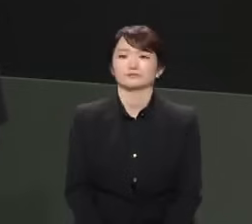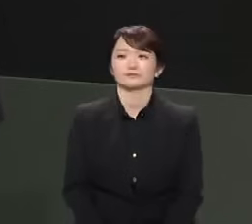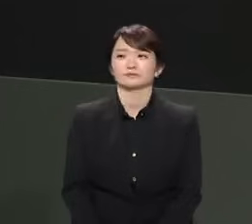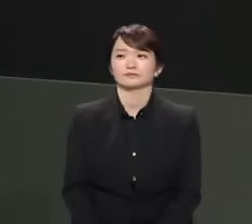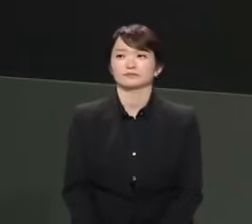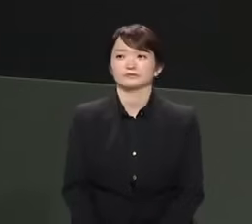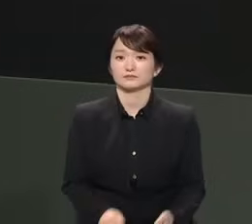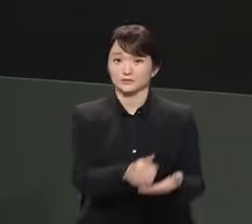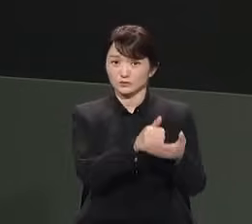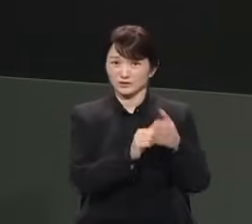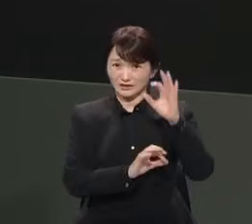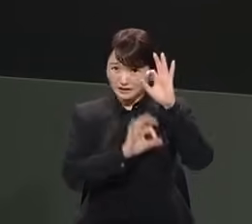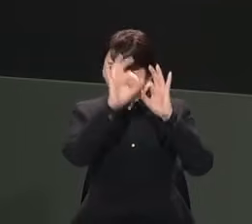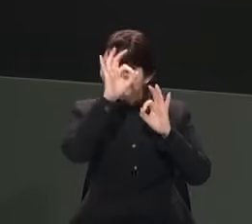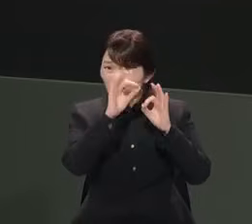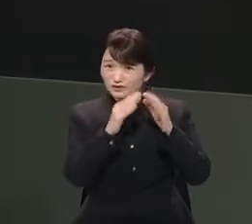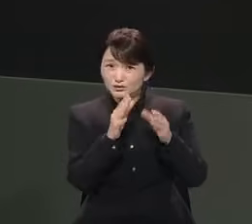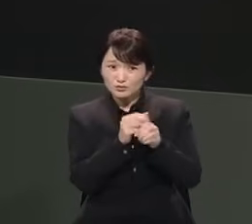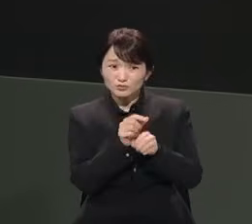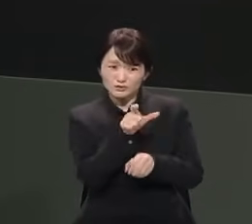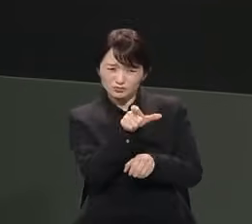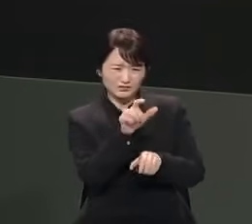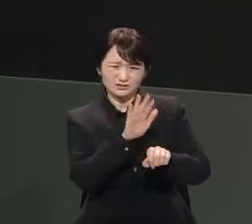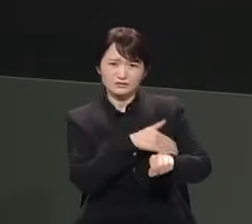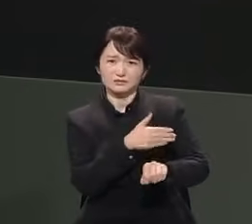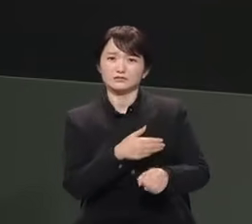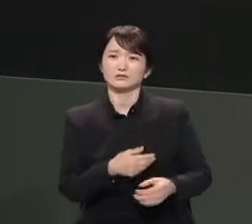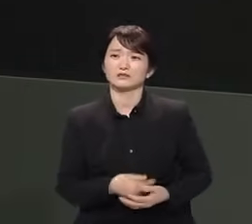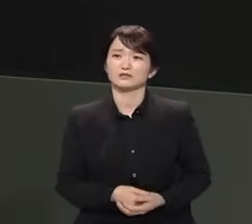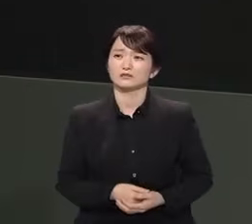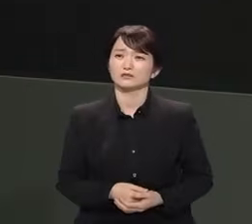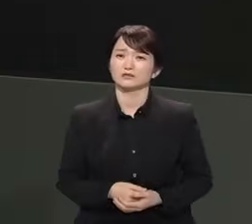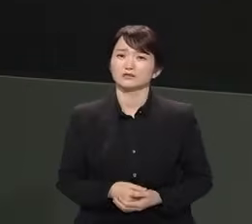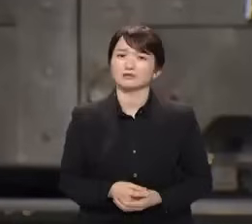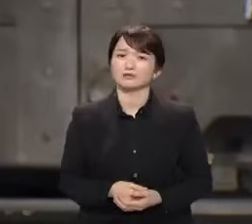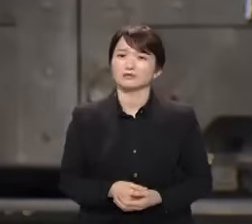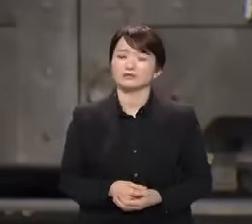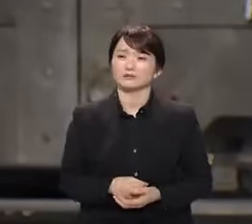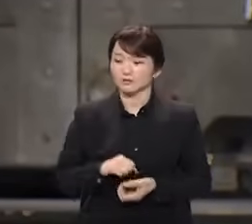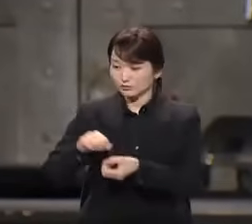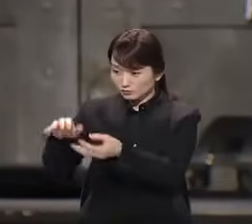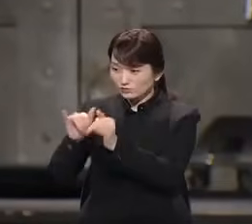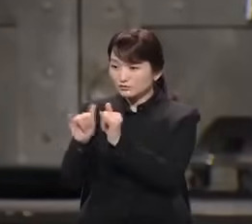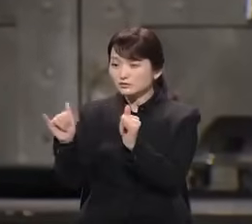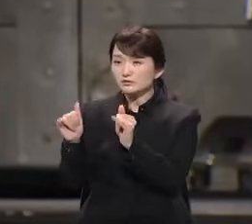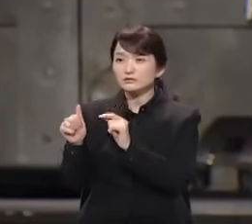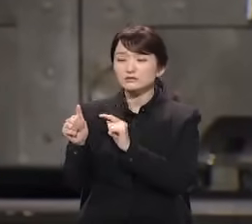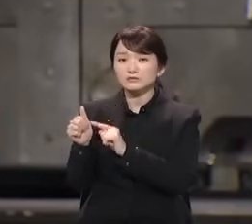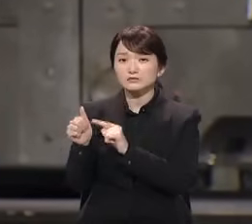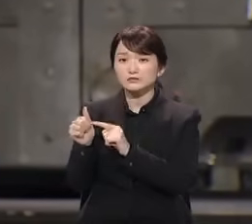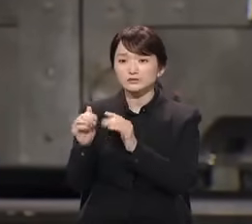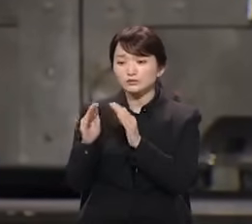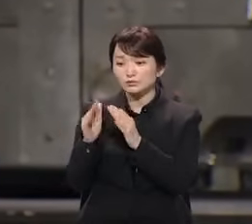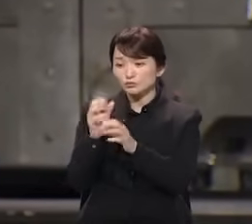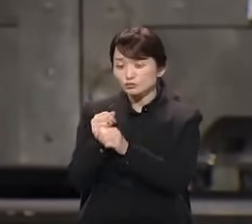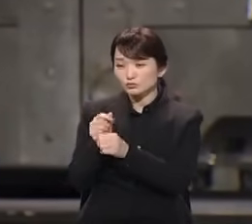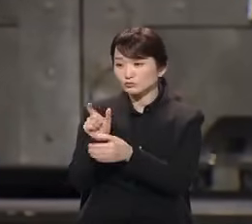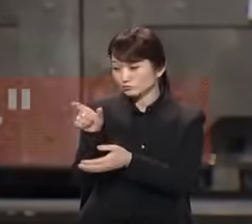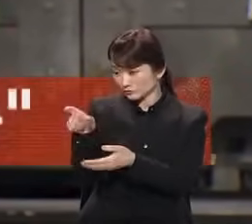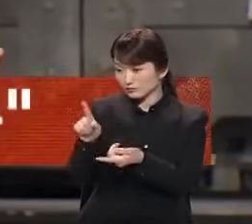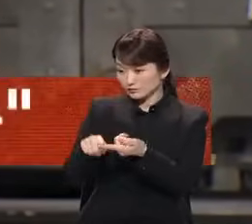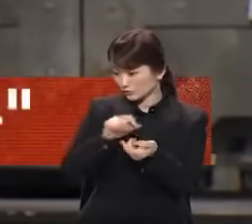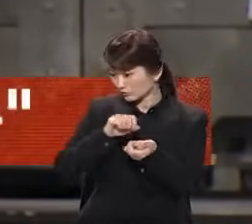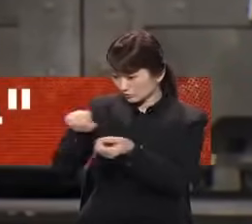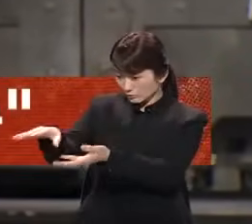고객 과실이네요. 이 주소 입력을 잘못했으면. 그렇죠. 그리고 이 택배 운송하신 분 입장에서는 적힌 주소대로 한 거고. 근데 어쨌든